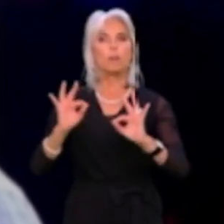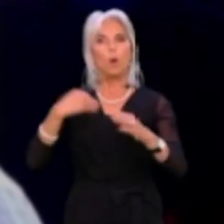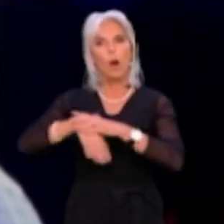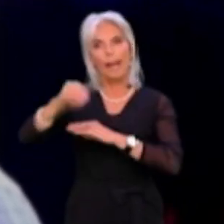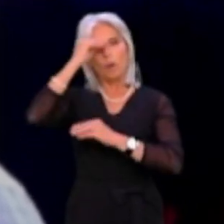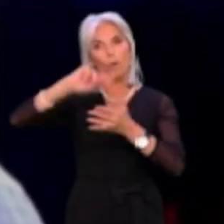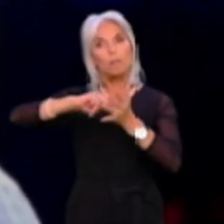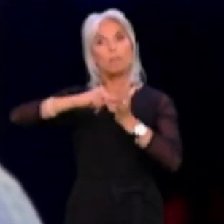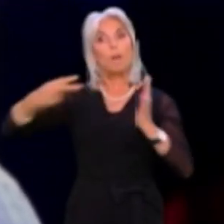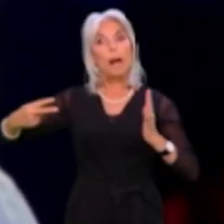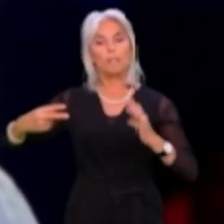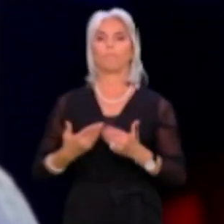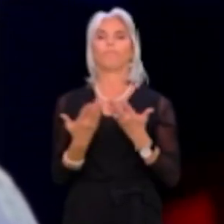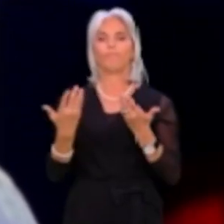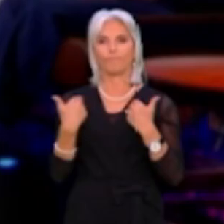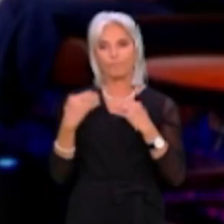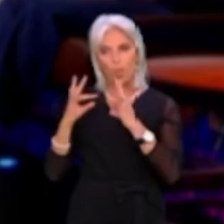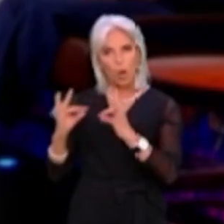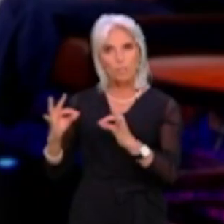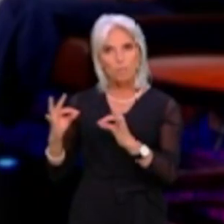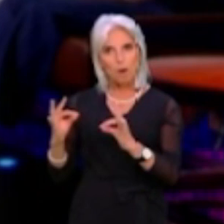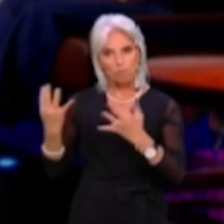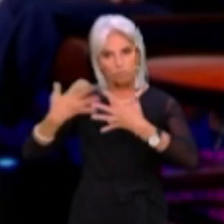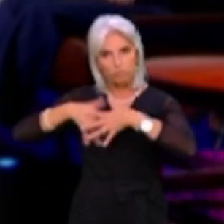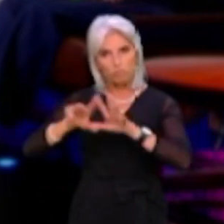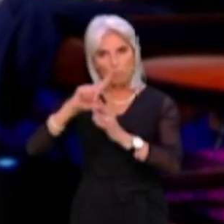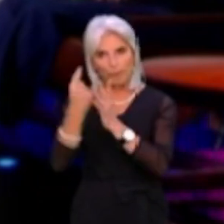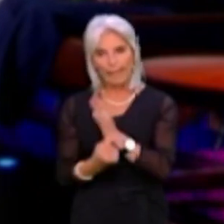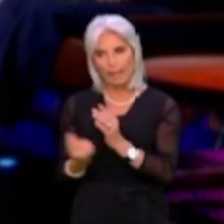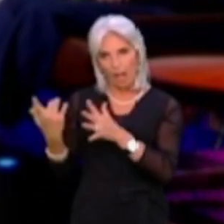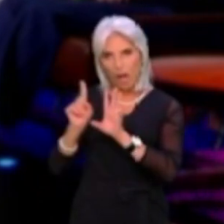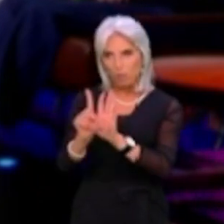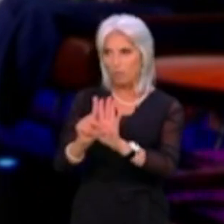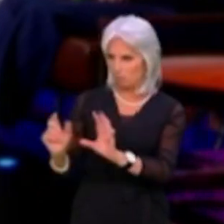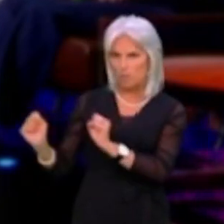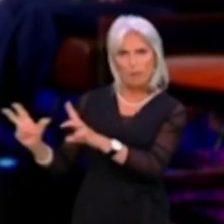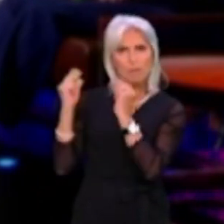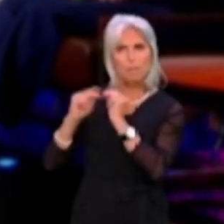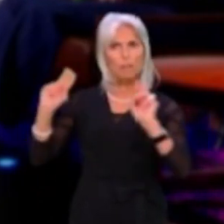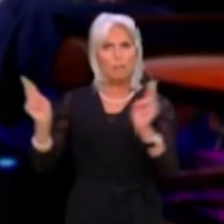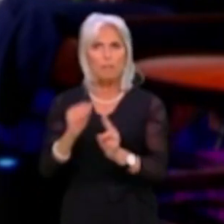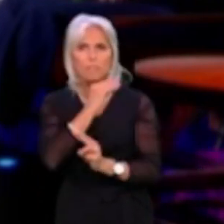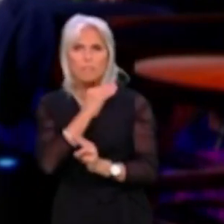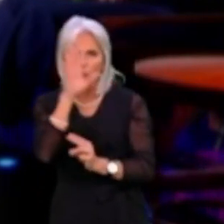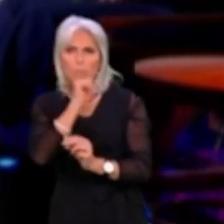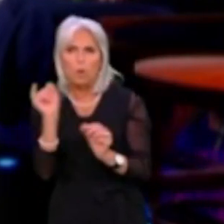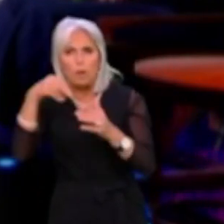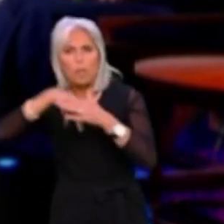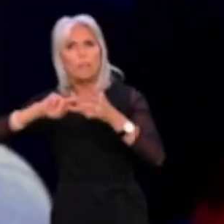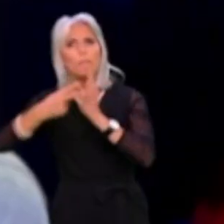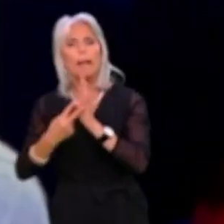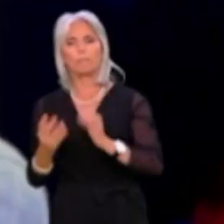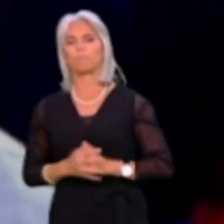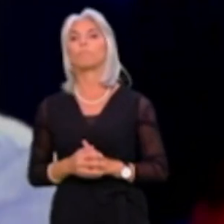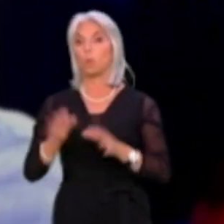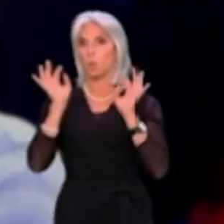l'école Sainte-Marie et un enseignement inclusif. Est-ce que tu peux nous l'expliquer vraiment très rapidement pour qu'on comprenne en quoi ça a été utile?